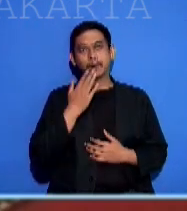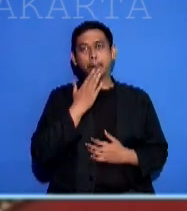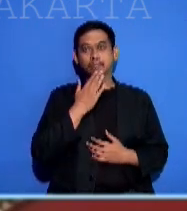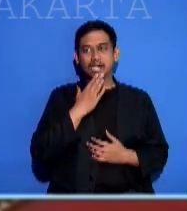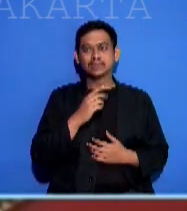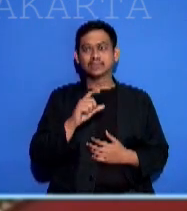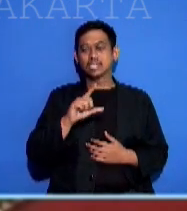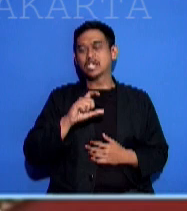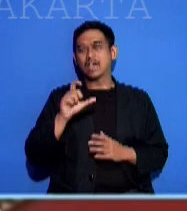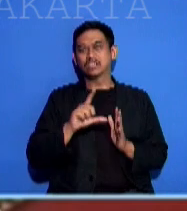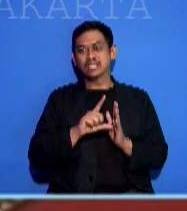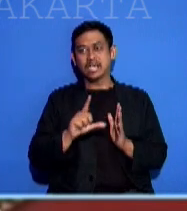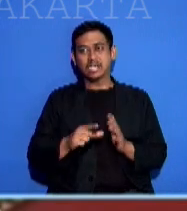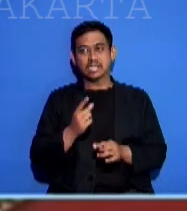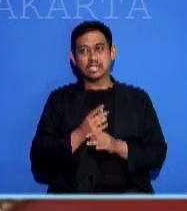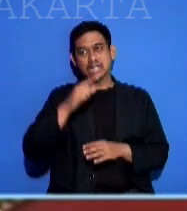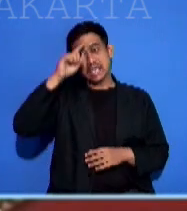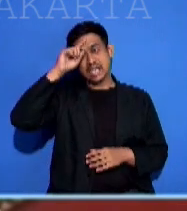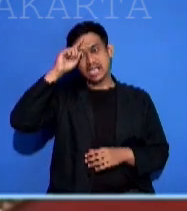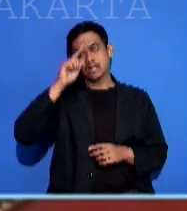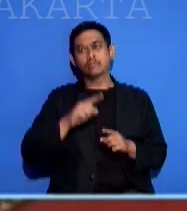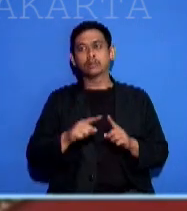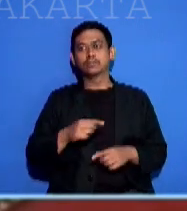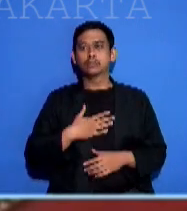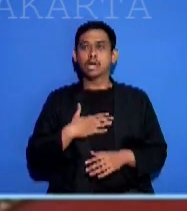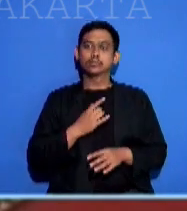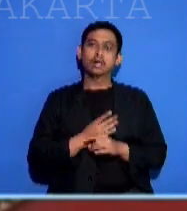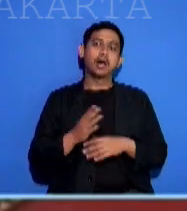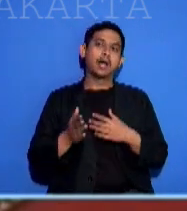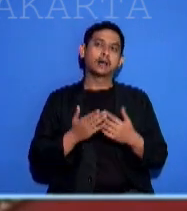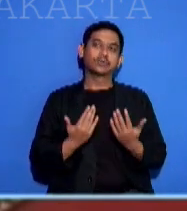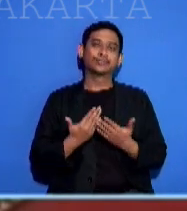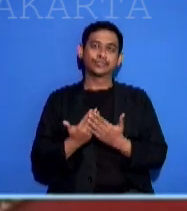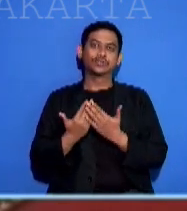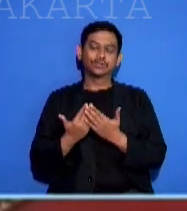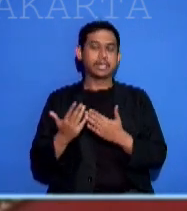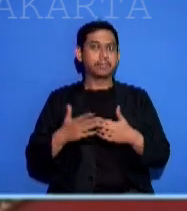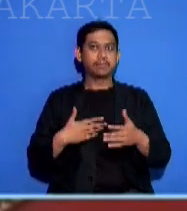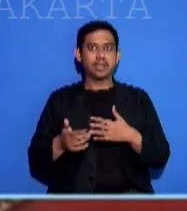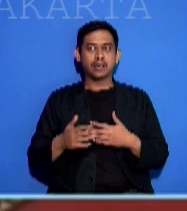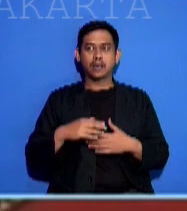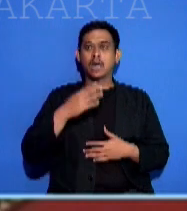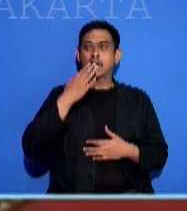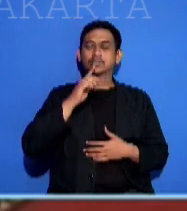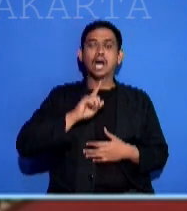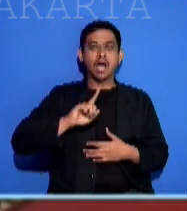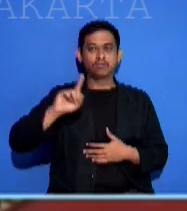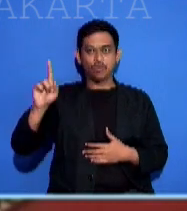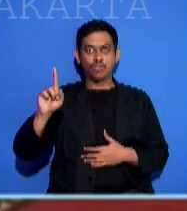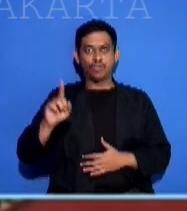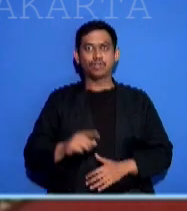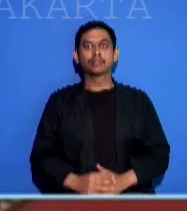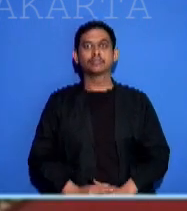itu stres, kalau salah saya malah syukuran. Insya Allah karena pertama anak-anak saya dua-duanya